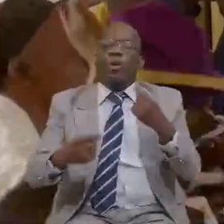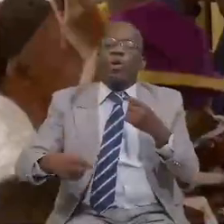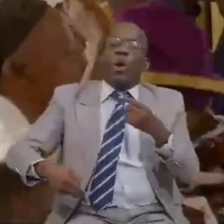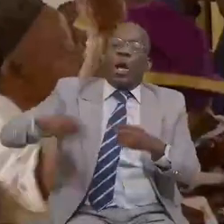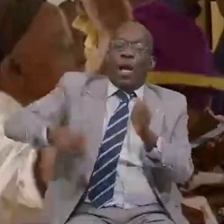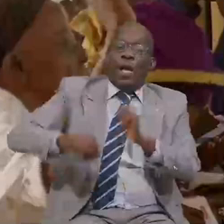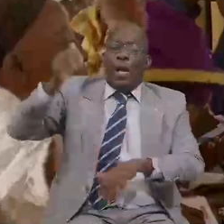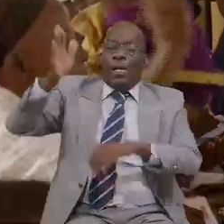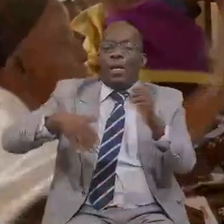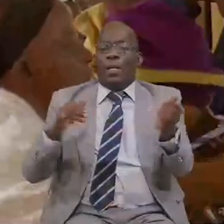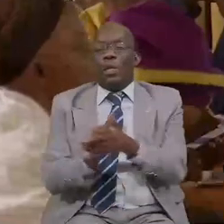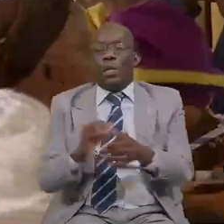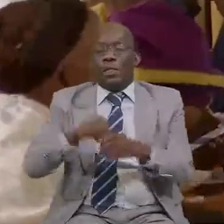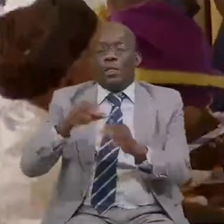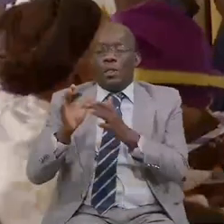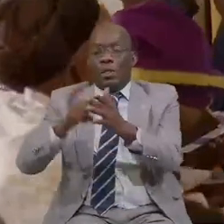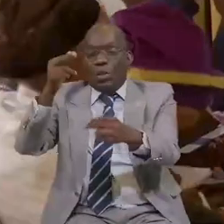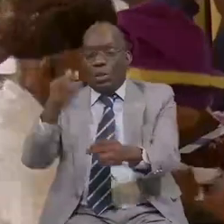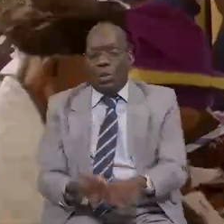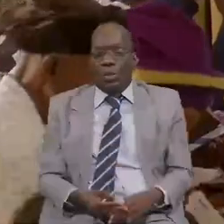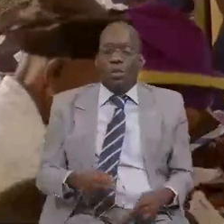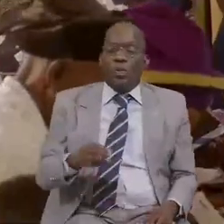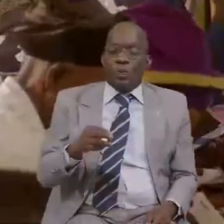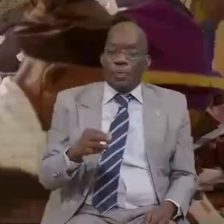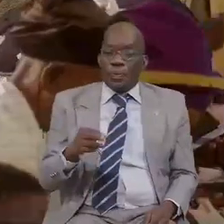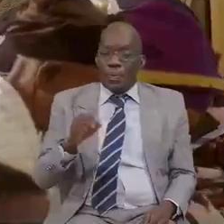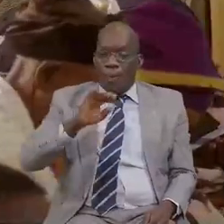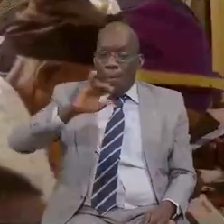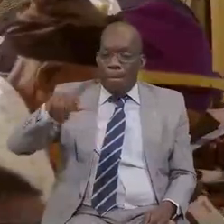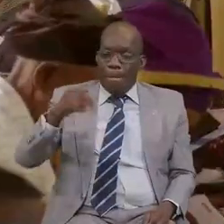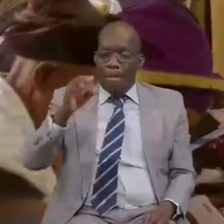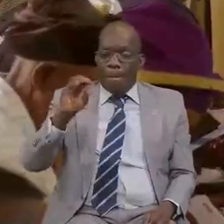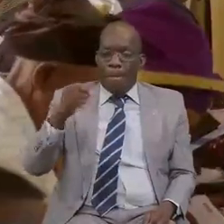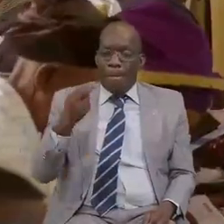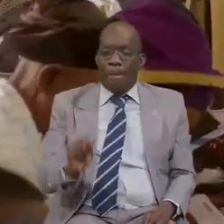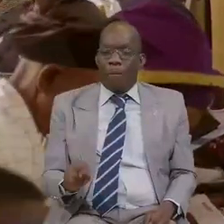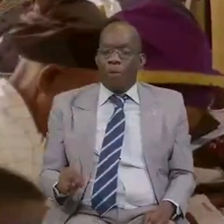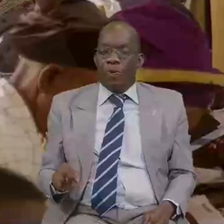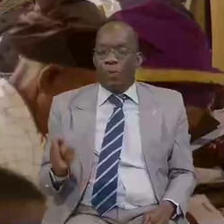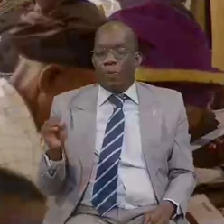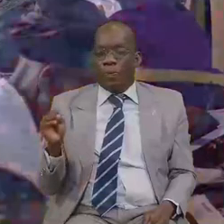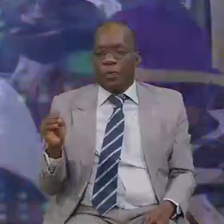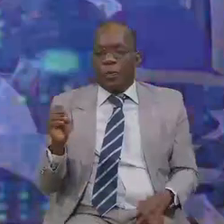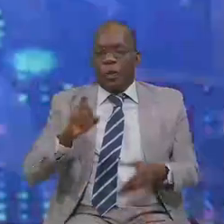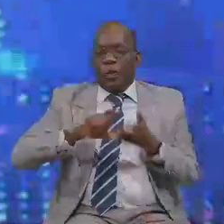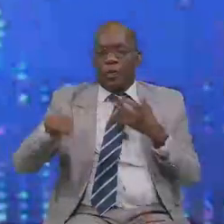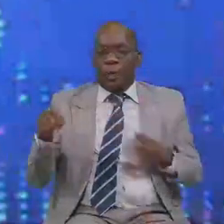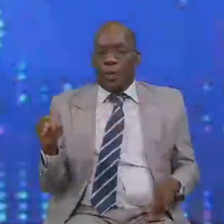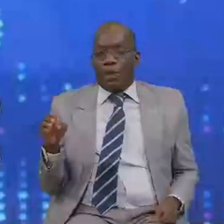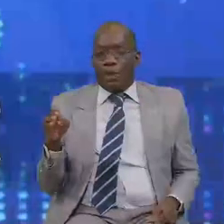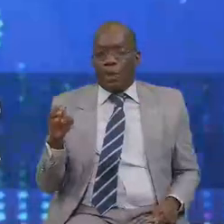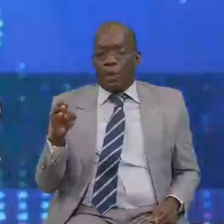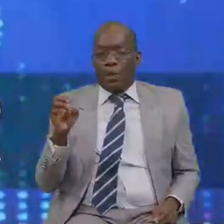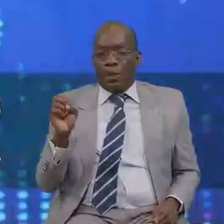avant. En Jean chapitre 12, Jean 14, 12. En vérité, je vous le